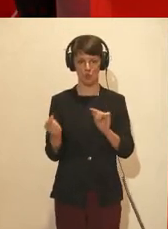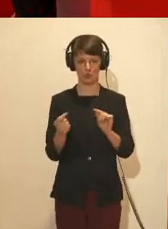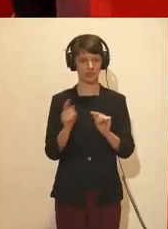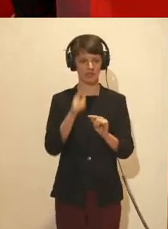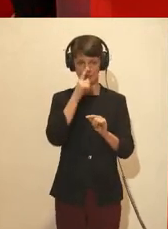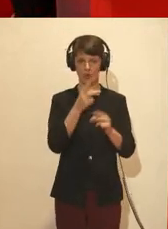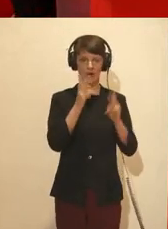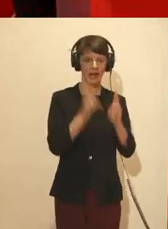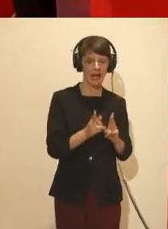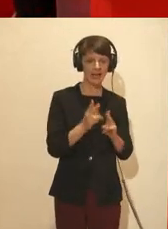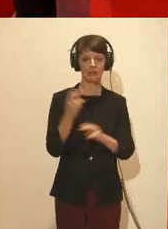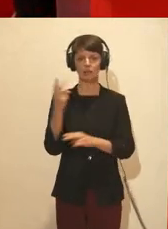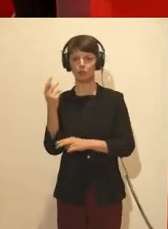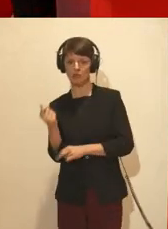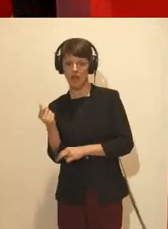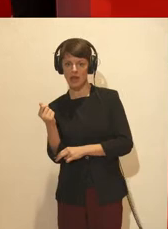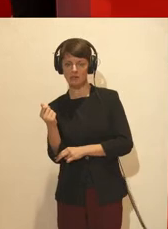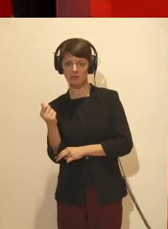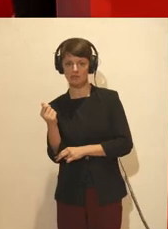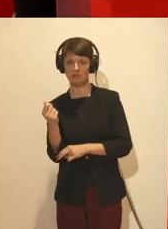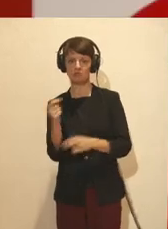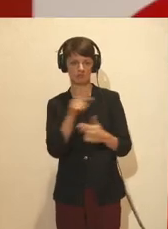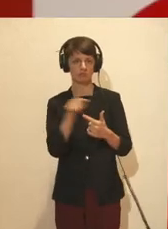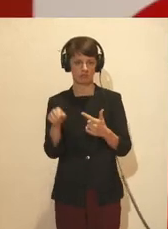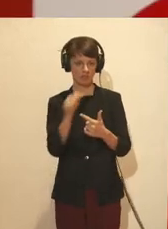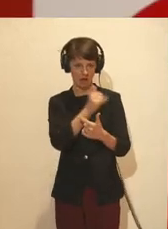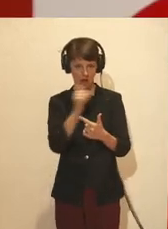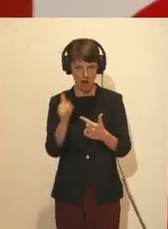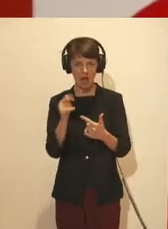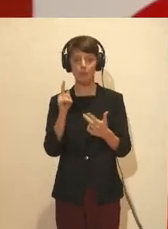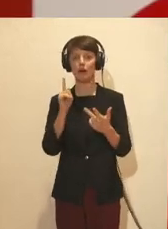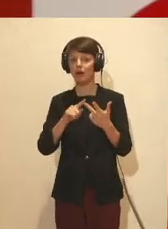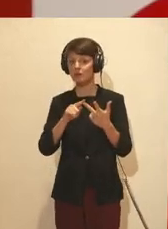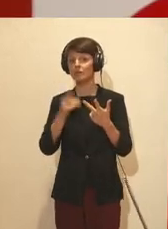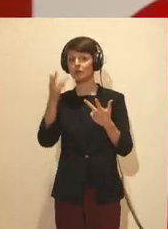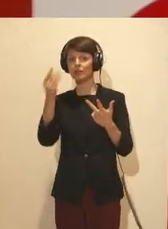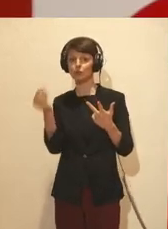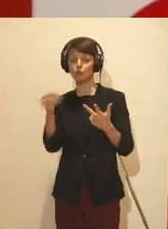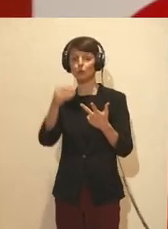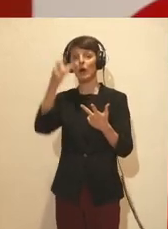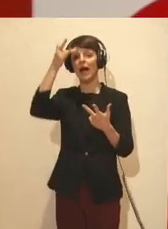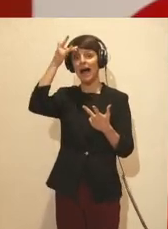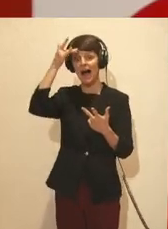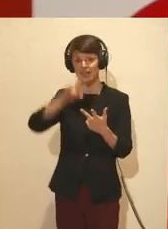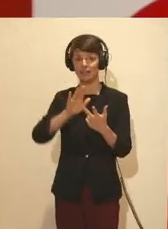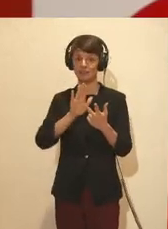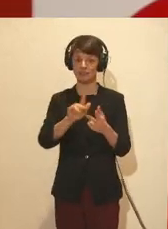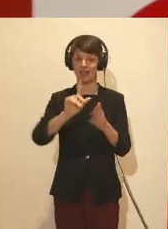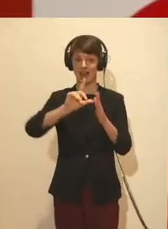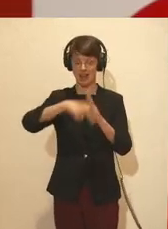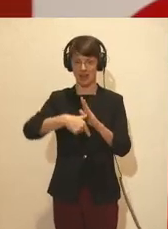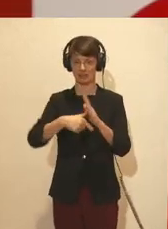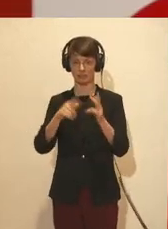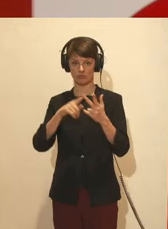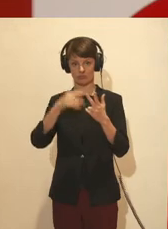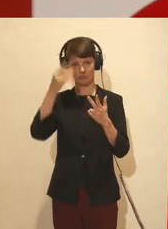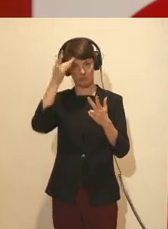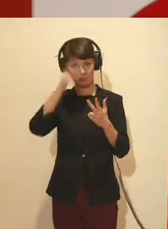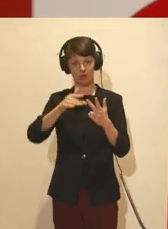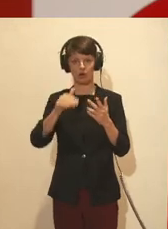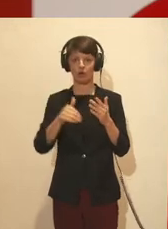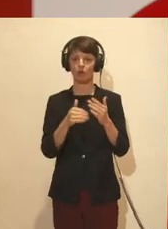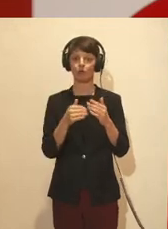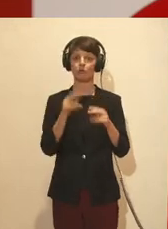um rechte und geld worum es immer auch geht es geht auch um die anerkennung für den wert dieser leistung und die gleichwertigkeit